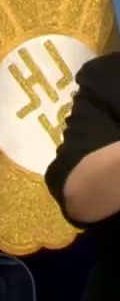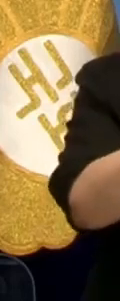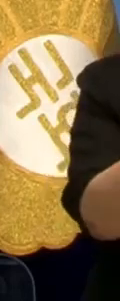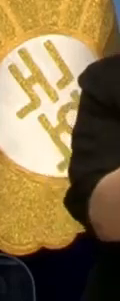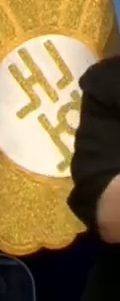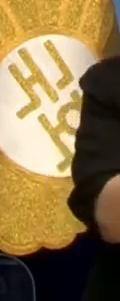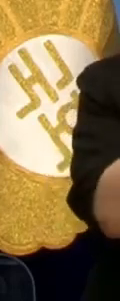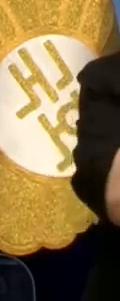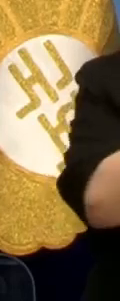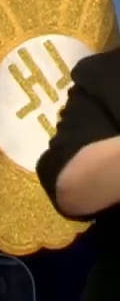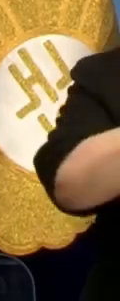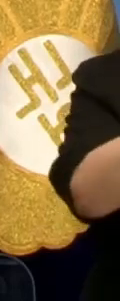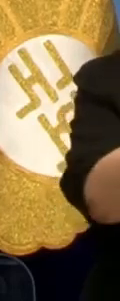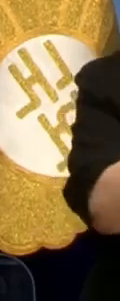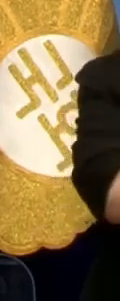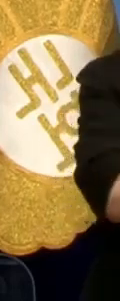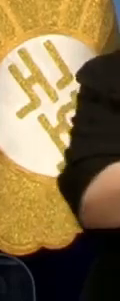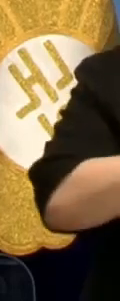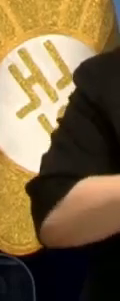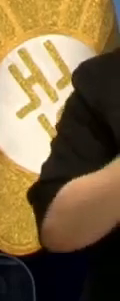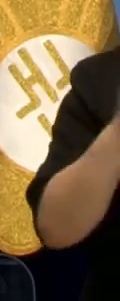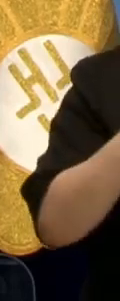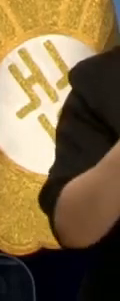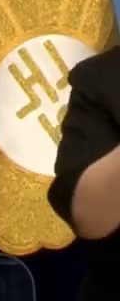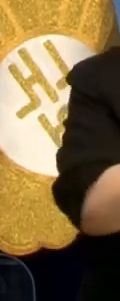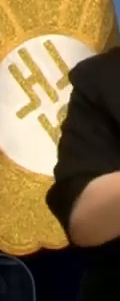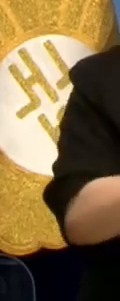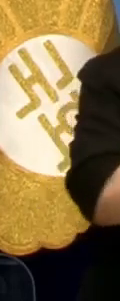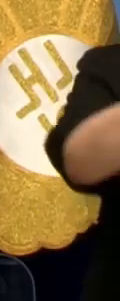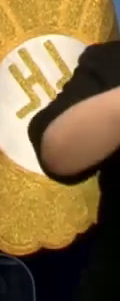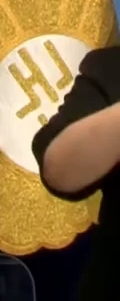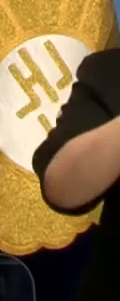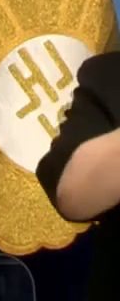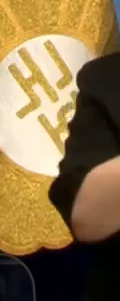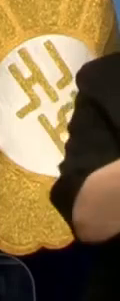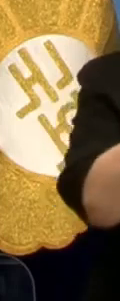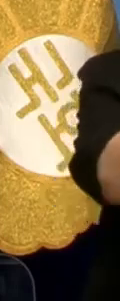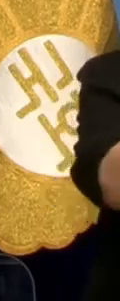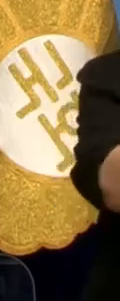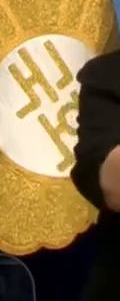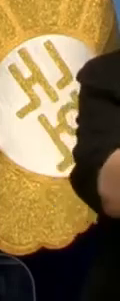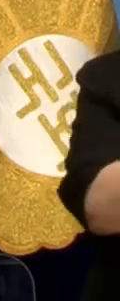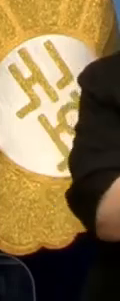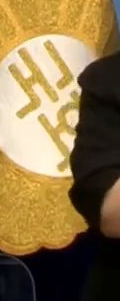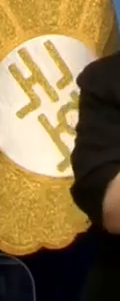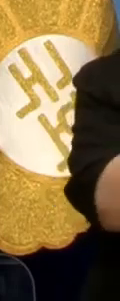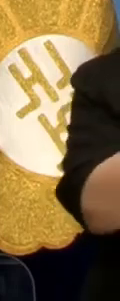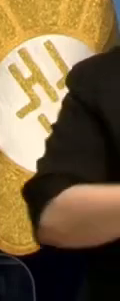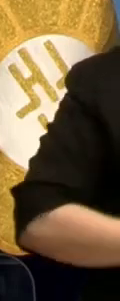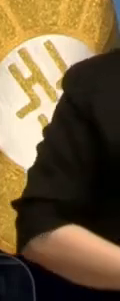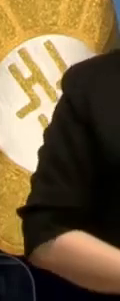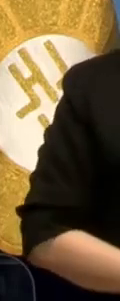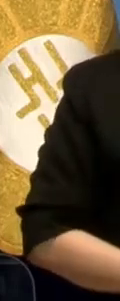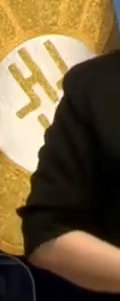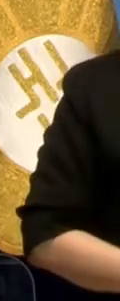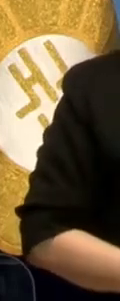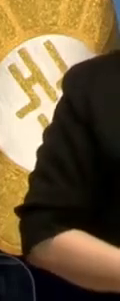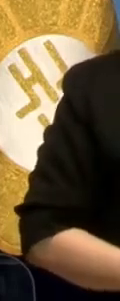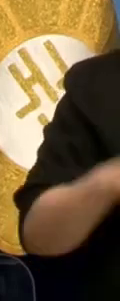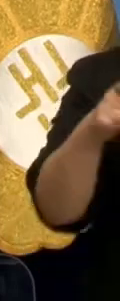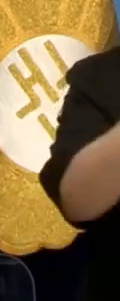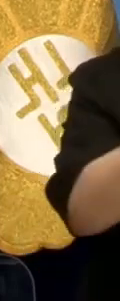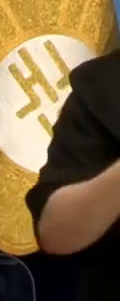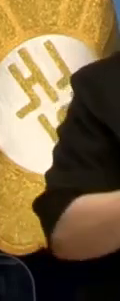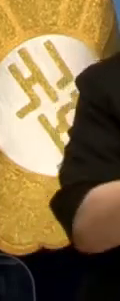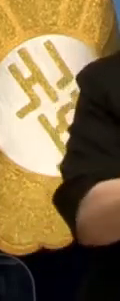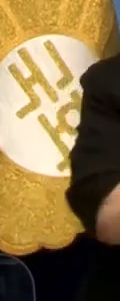복지정책이기에 복지정책임을 넘어서서 경제정책이라고 말씀드리는 이유입니다. 지역 골목